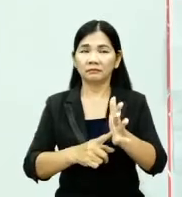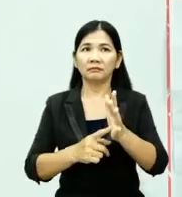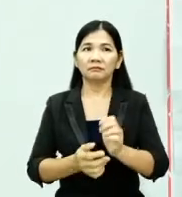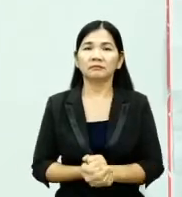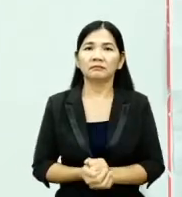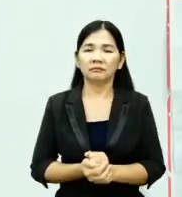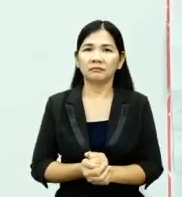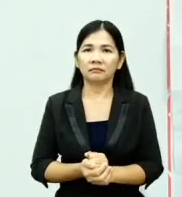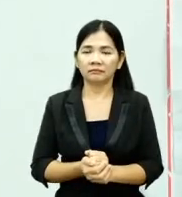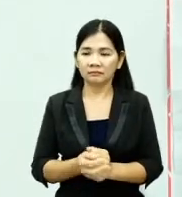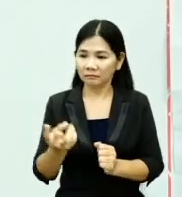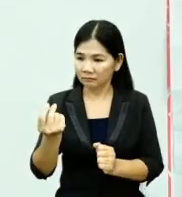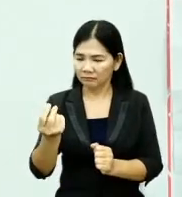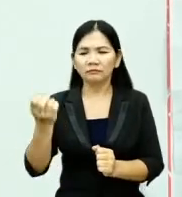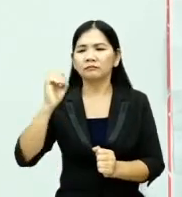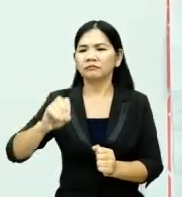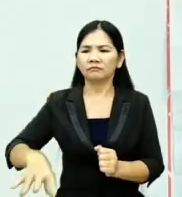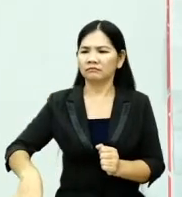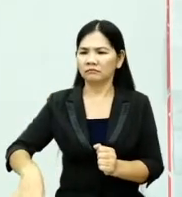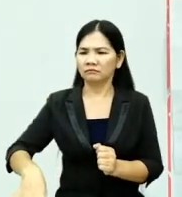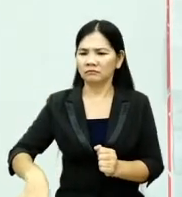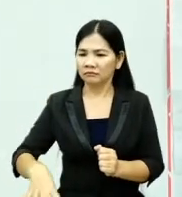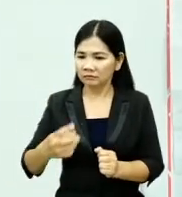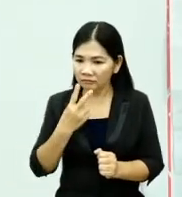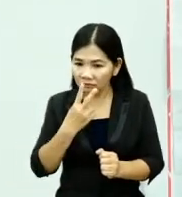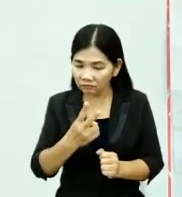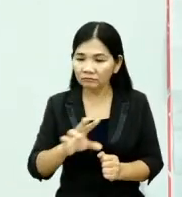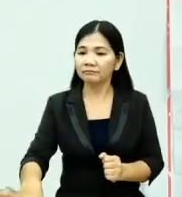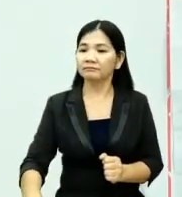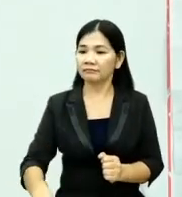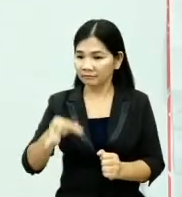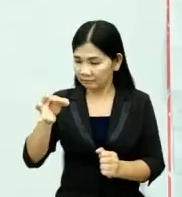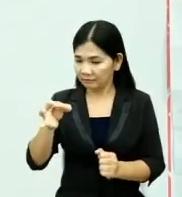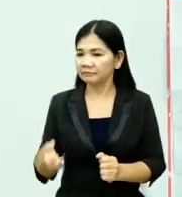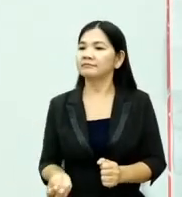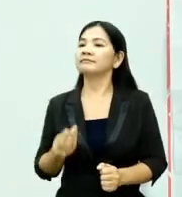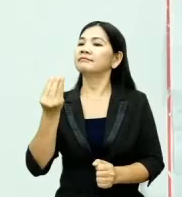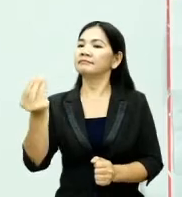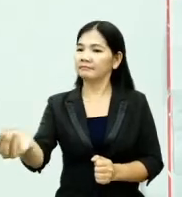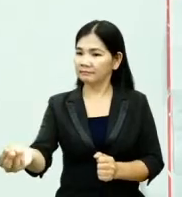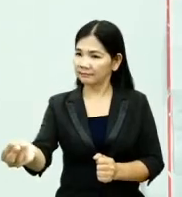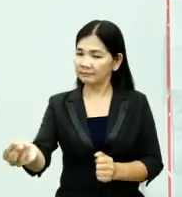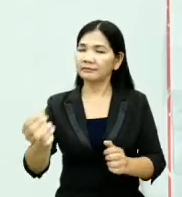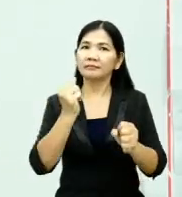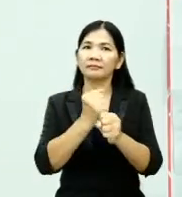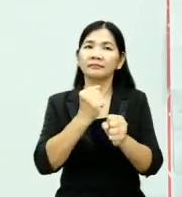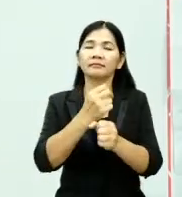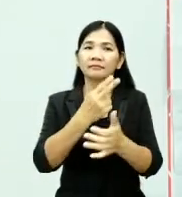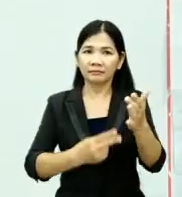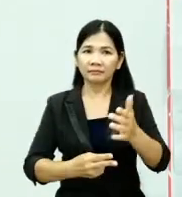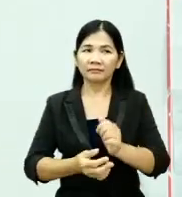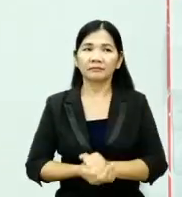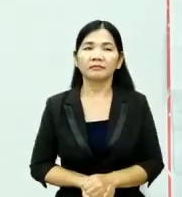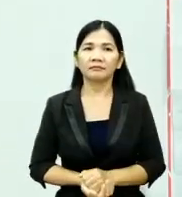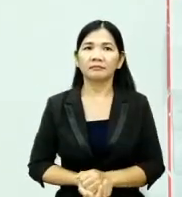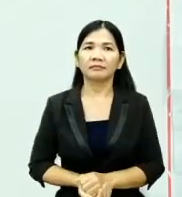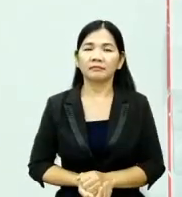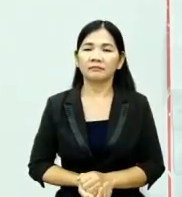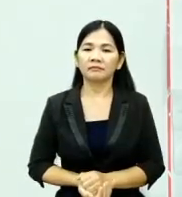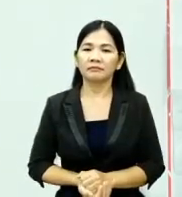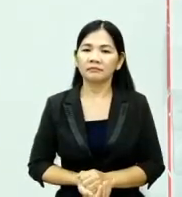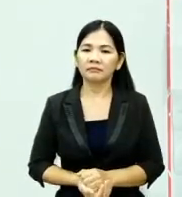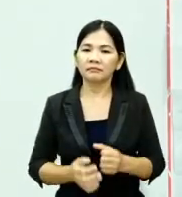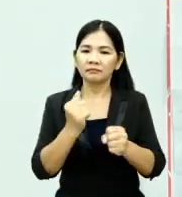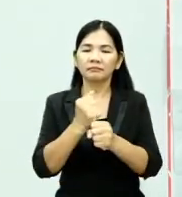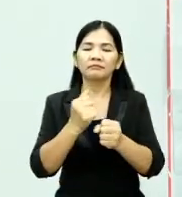chru lôi hay kê lôi ở con nó kê thôi một là o cho mười con mẹ nè chẳng con cua tay thôi vậy đại kê